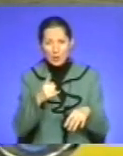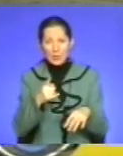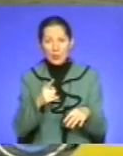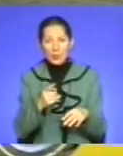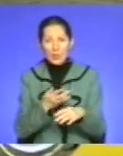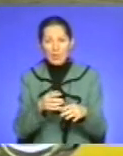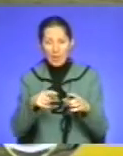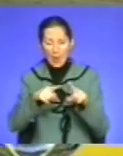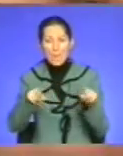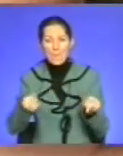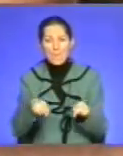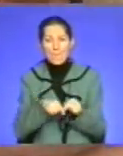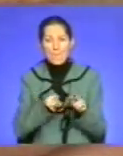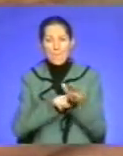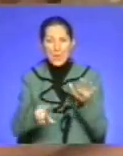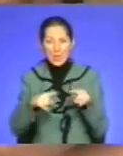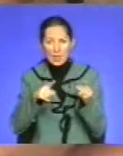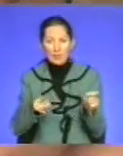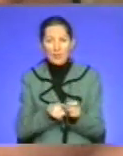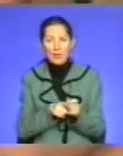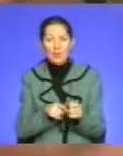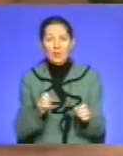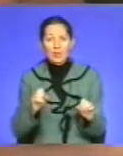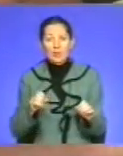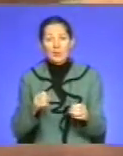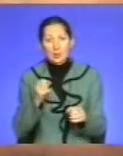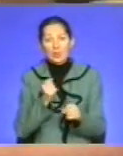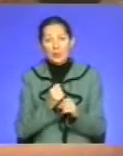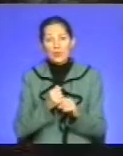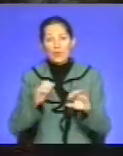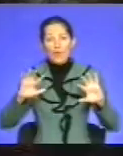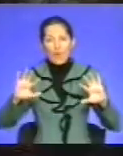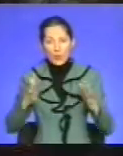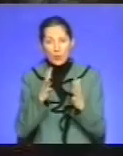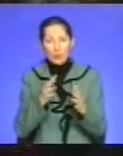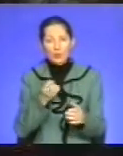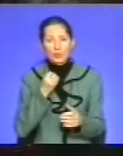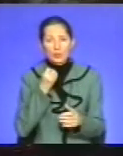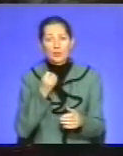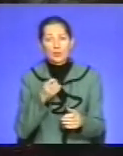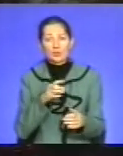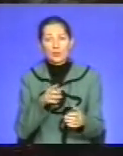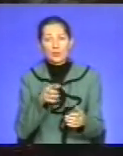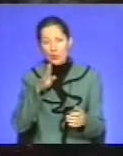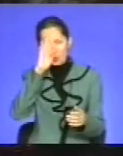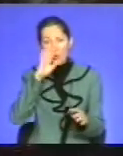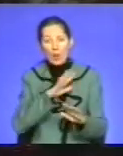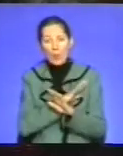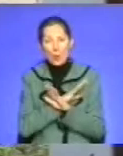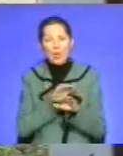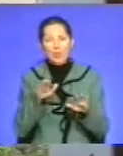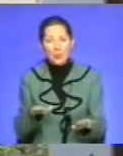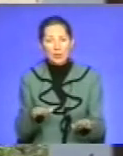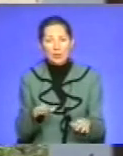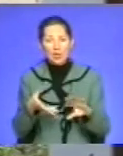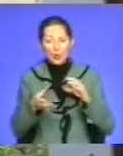М50 відбулася детонація та стався самовільний вибух, під час якого потерпілий помер. Результати проведеного огляду